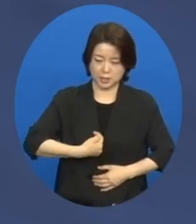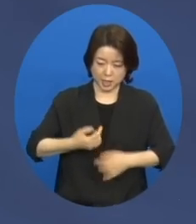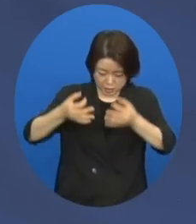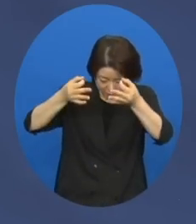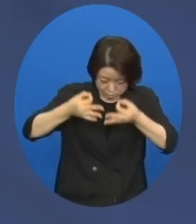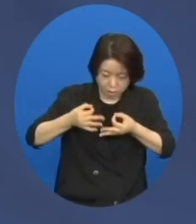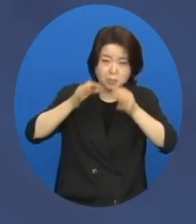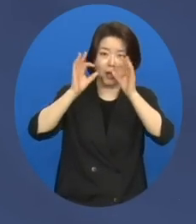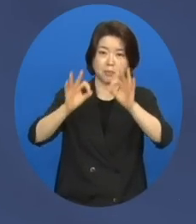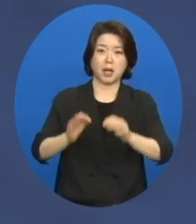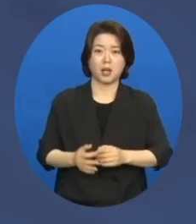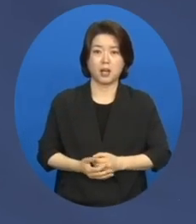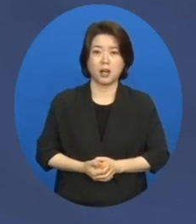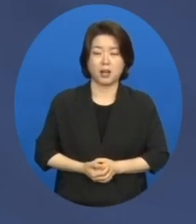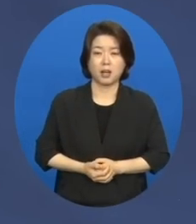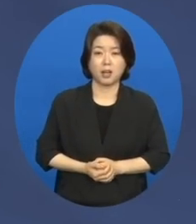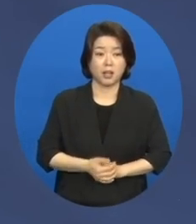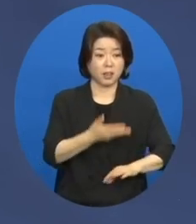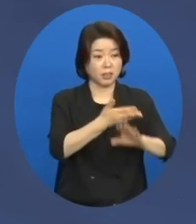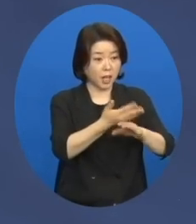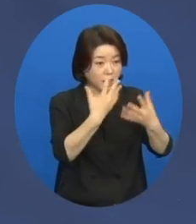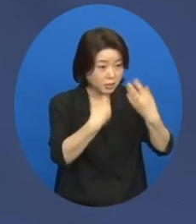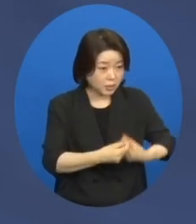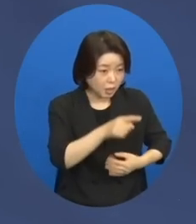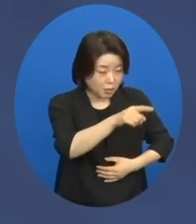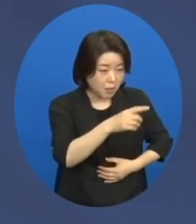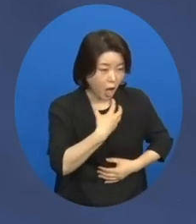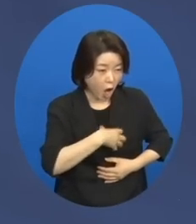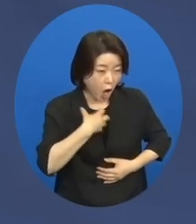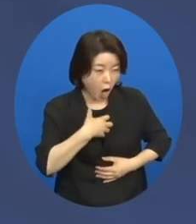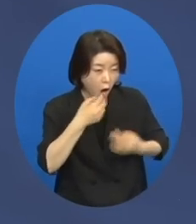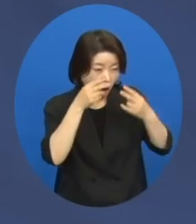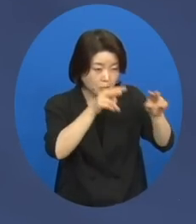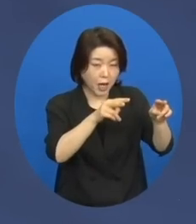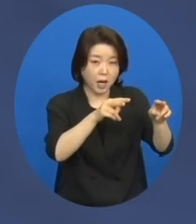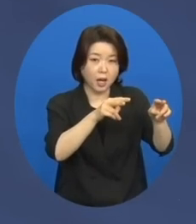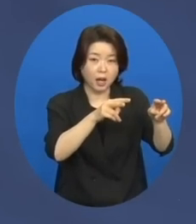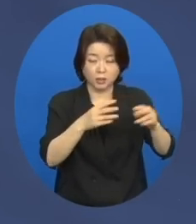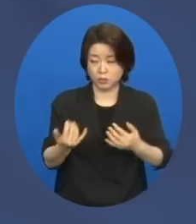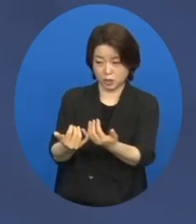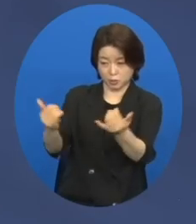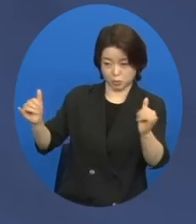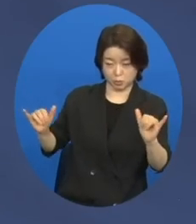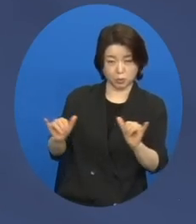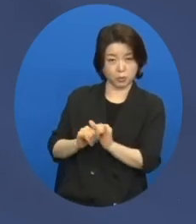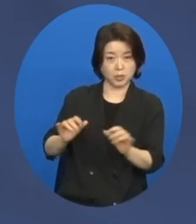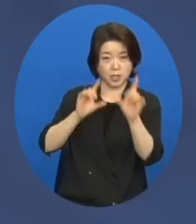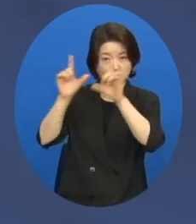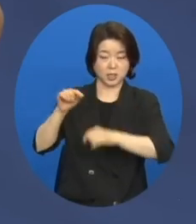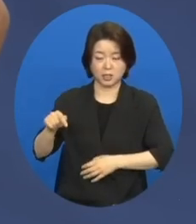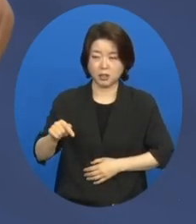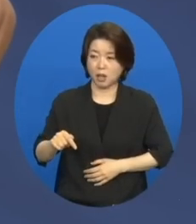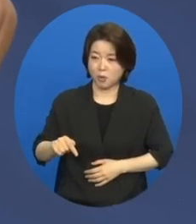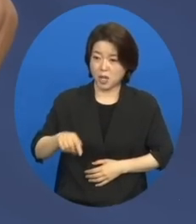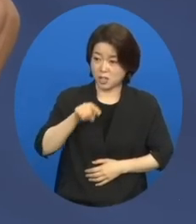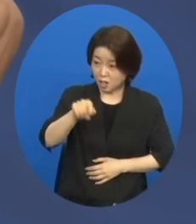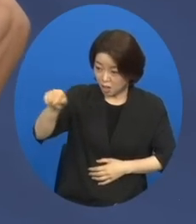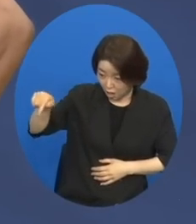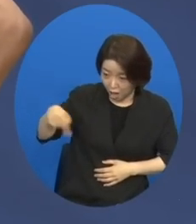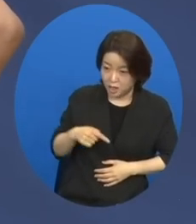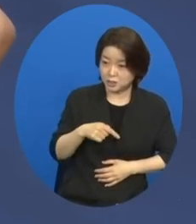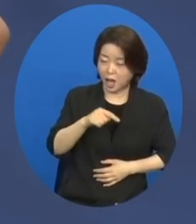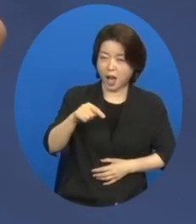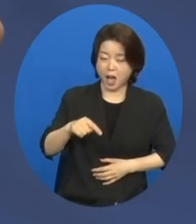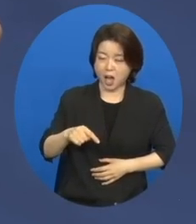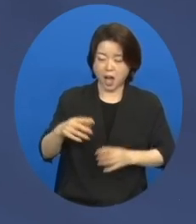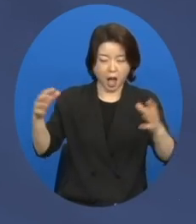거예요. 저희가 남의 절망을 걱정하다가 저희가 공동체로 사니까 이게 장난 아닙니다.